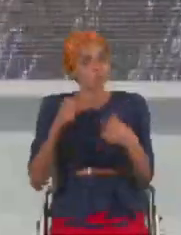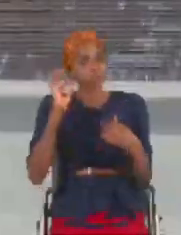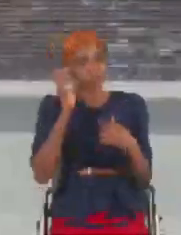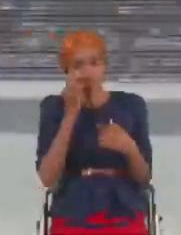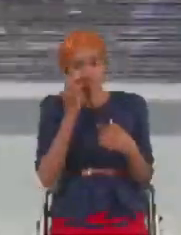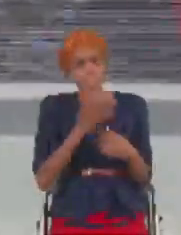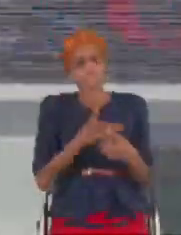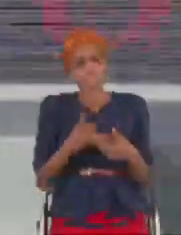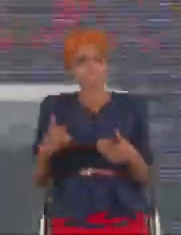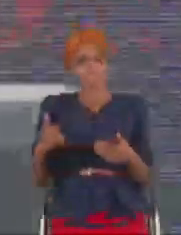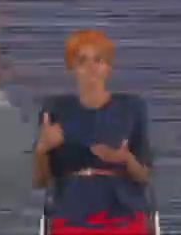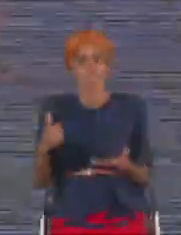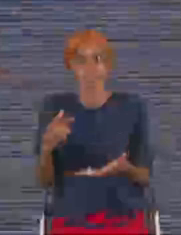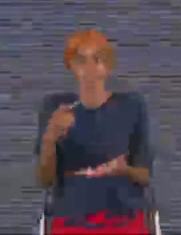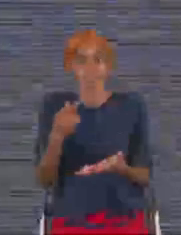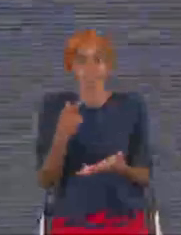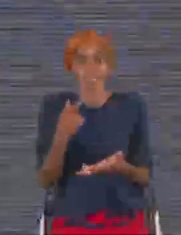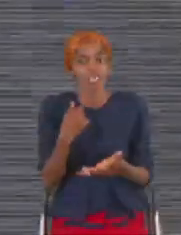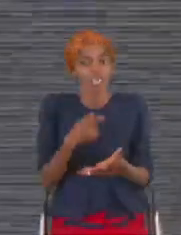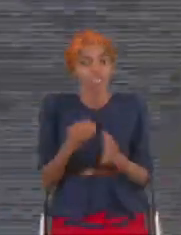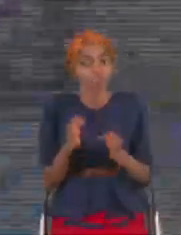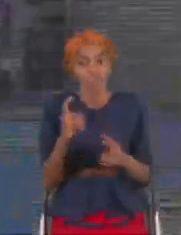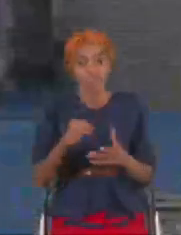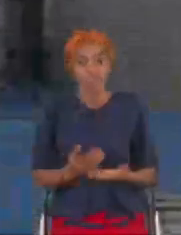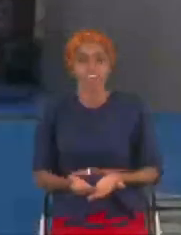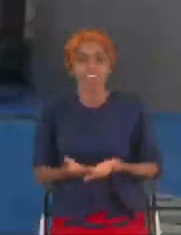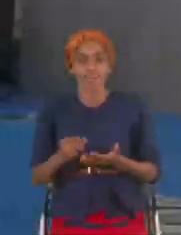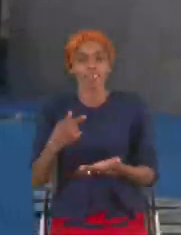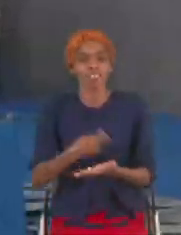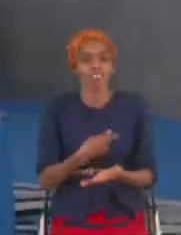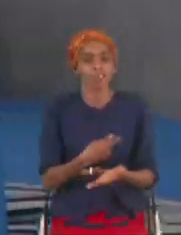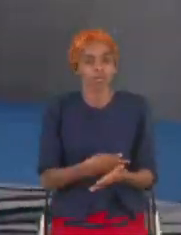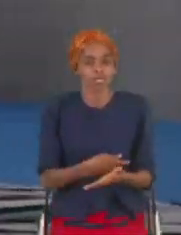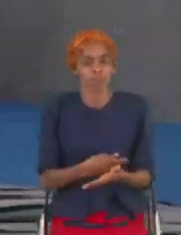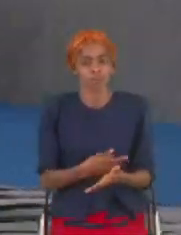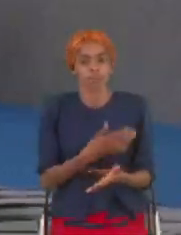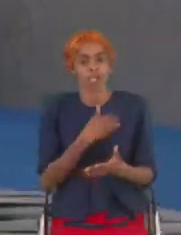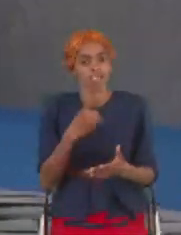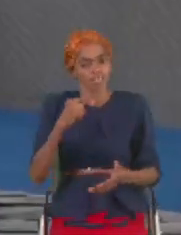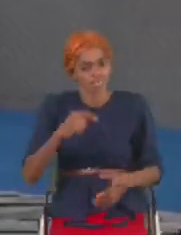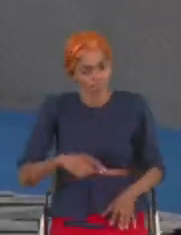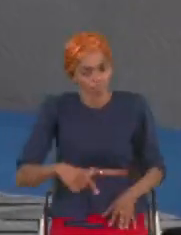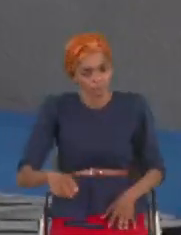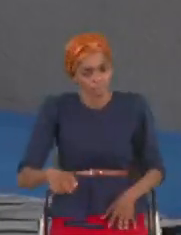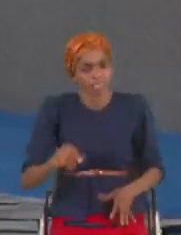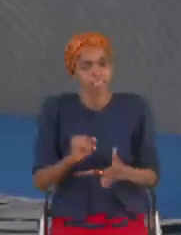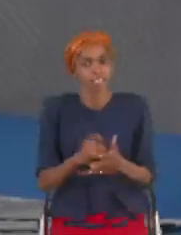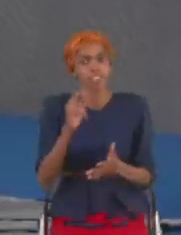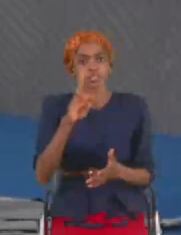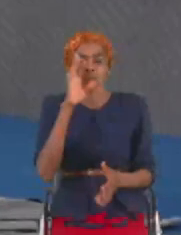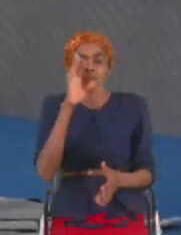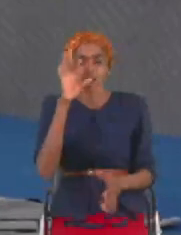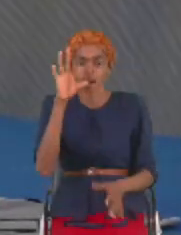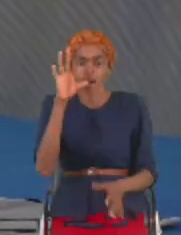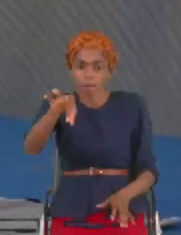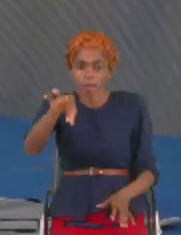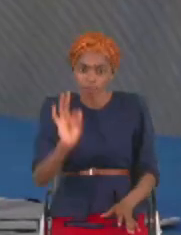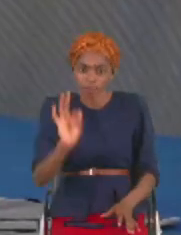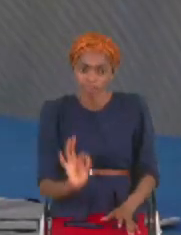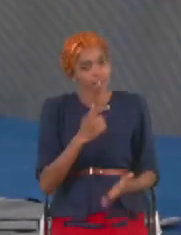et si je supporte l'évangile prédicateur de l'évangile les marques que tu as établie